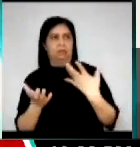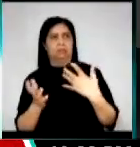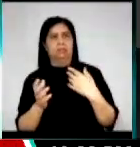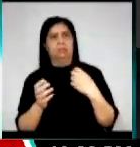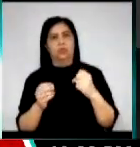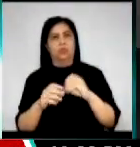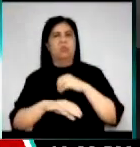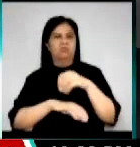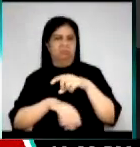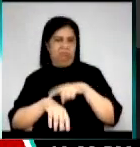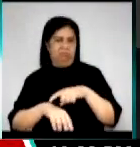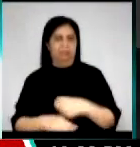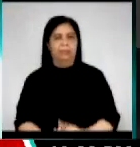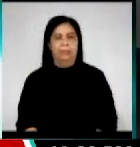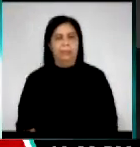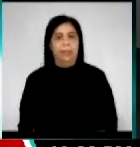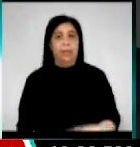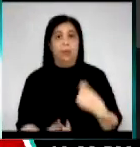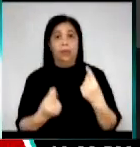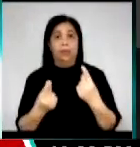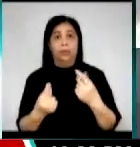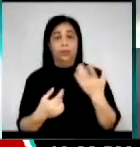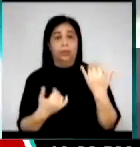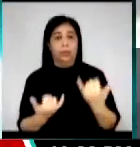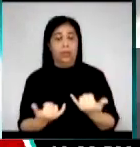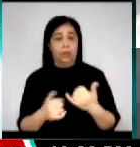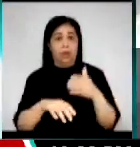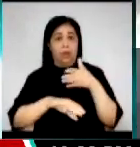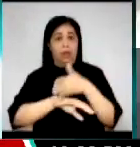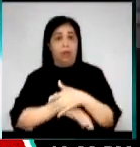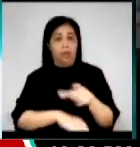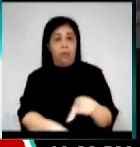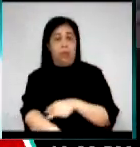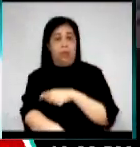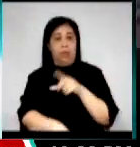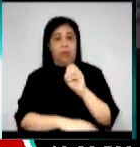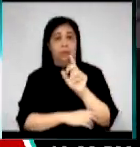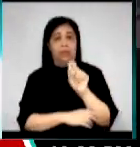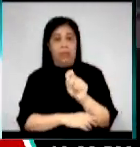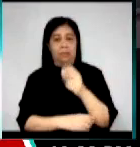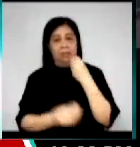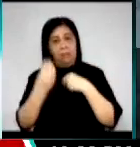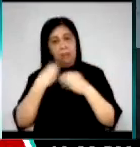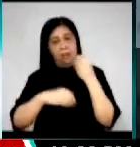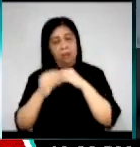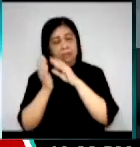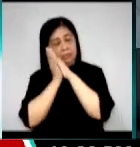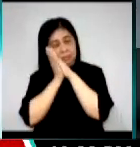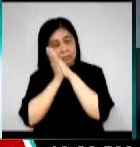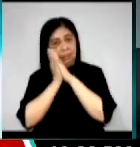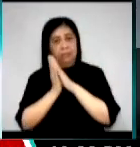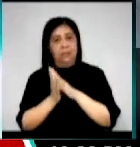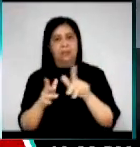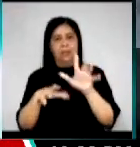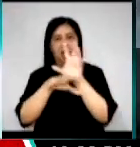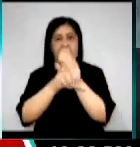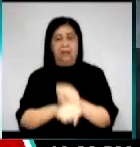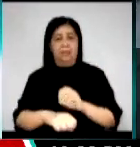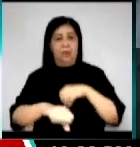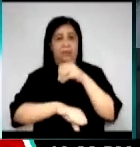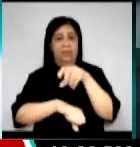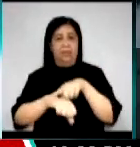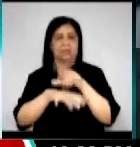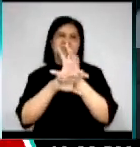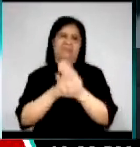mag-overtime. Ang nagagawa na lang daw niya matapos ng mahabang OT, kumain at matulog. Kapag sanay ka mag-overtime, sanay ka sa